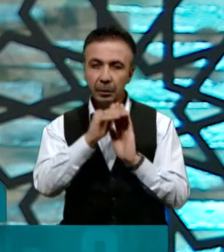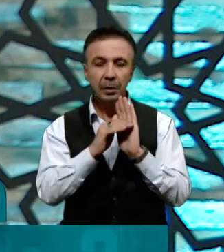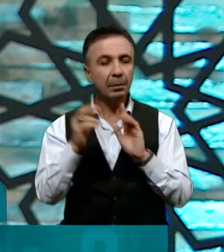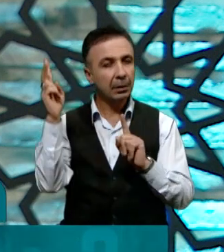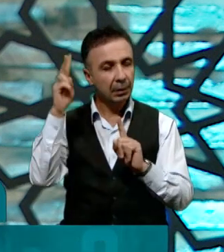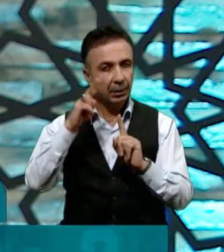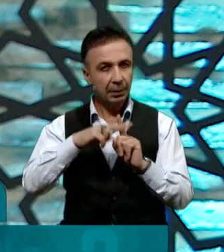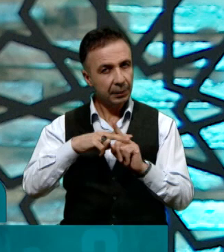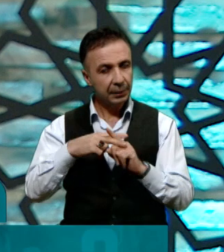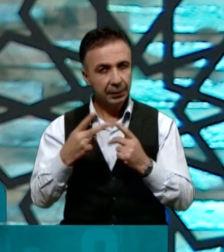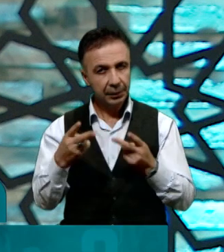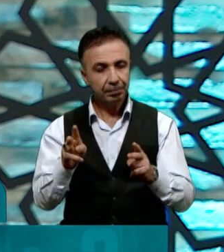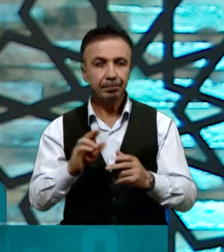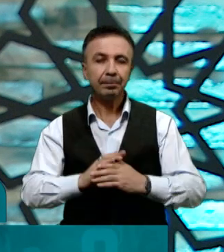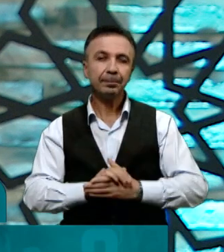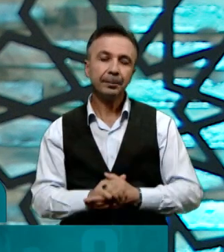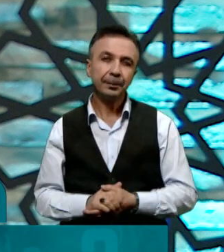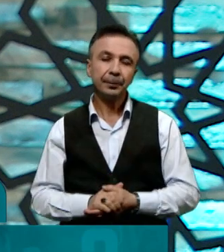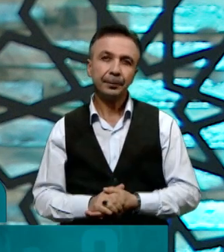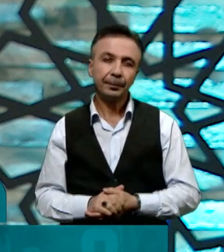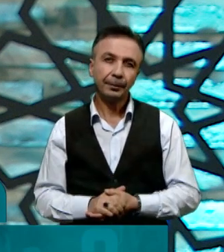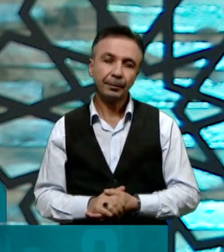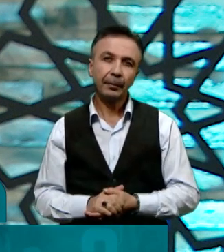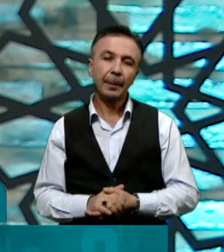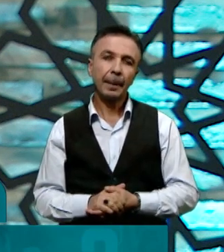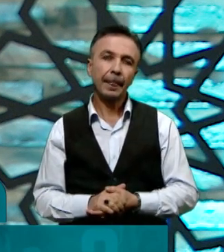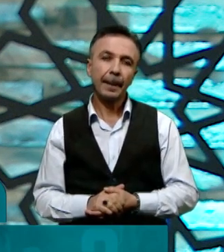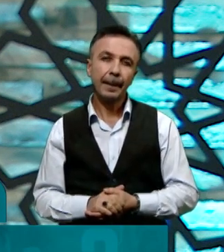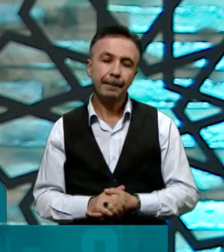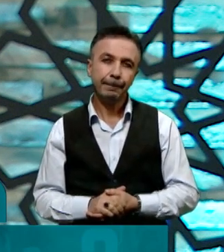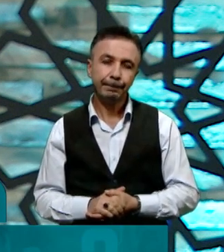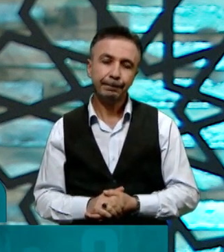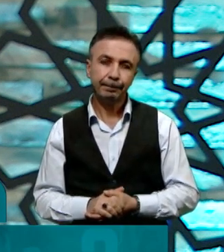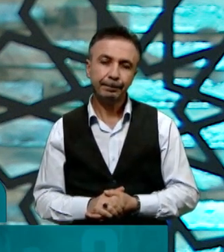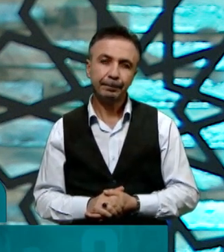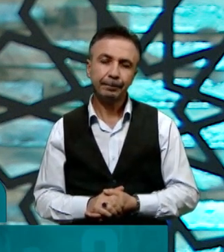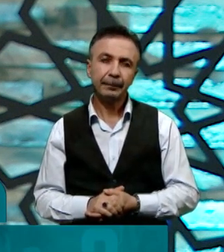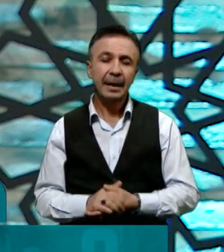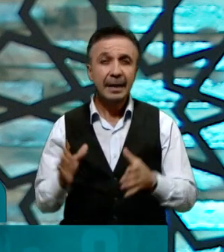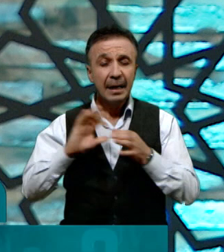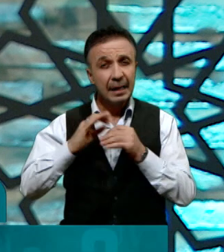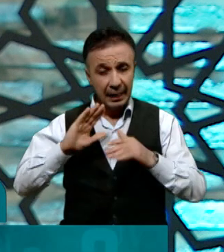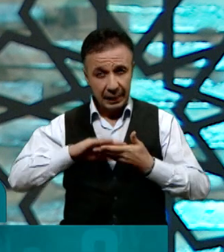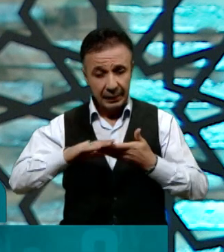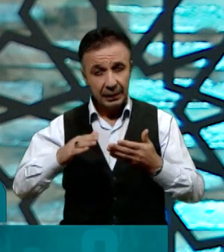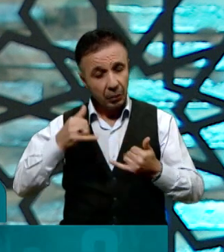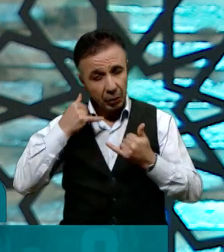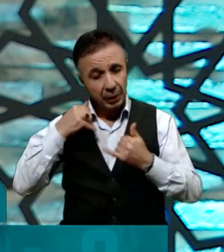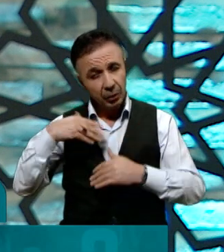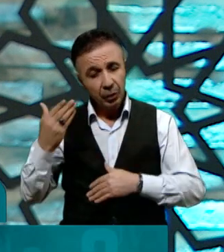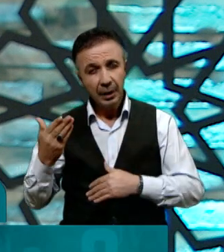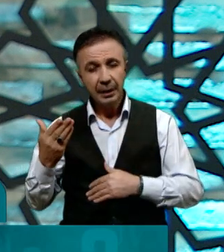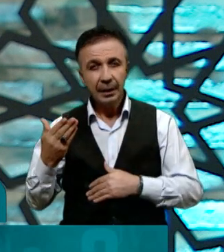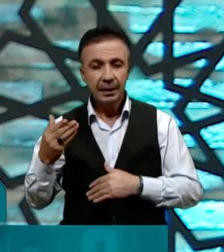294-4294 nolu telefon numarası üzerinden kanalımıza ulaşabilirsiniz. İlgili arkadaşlarla görüştükten sonra da Allah nasip ederse sizi